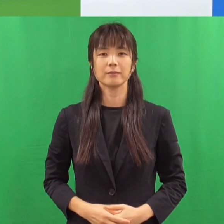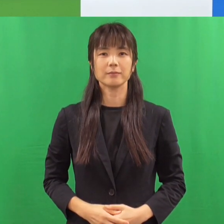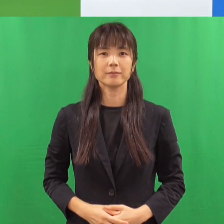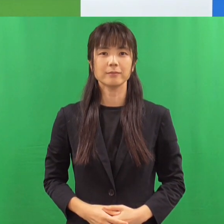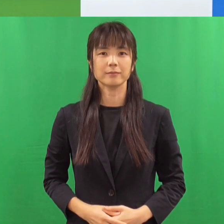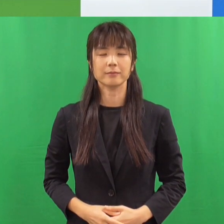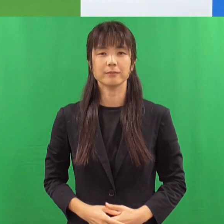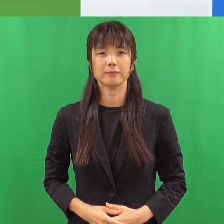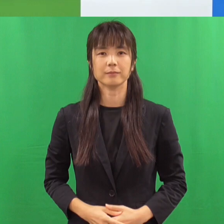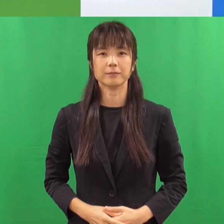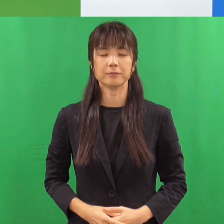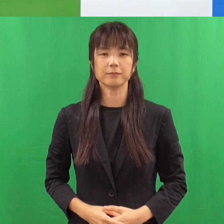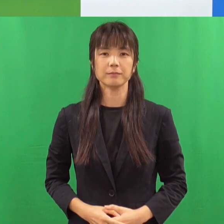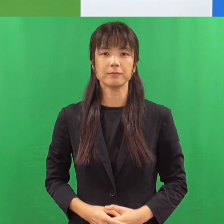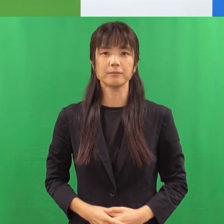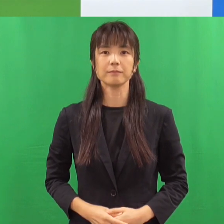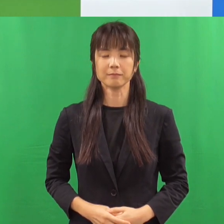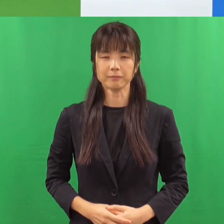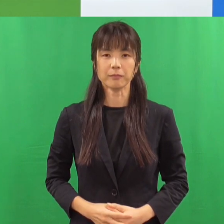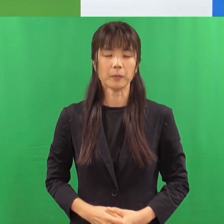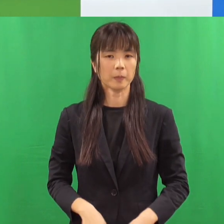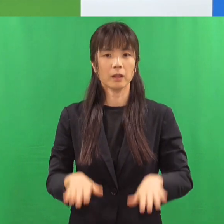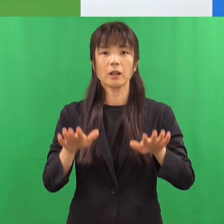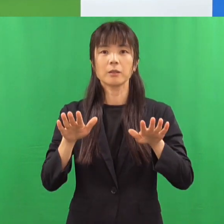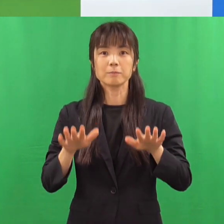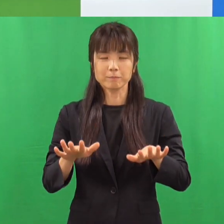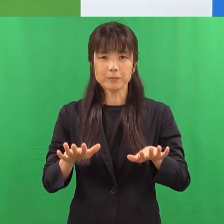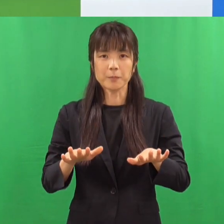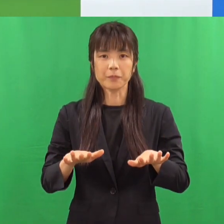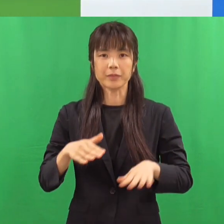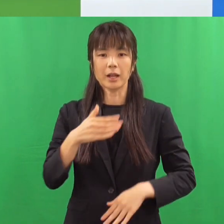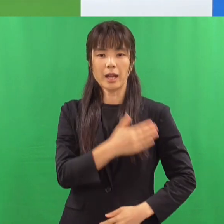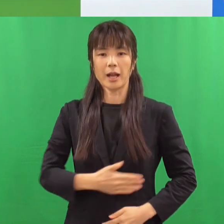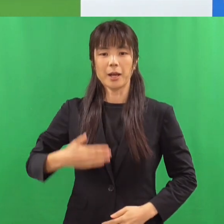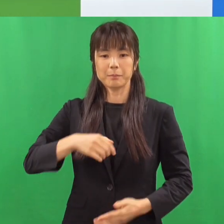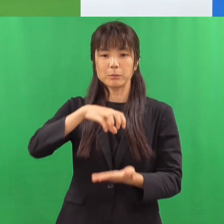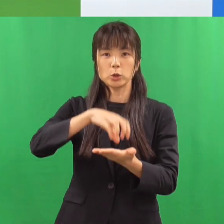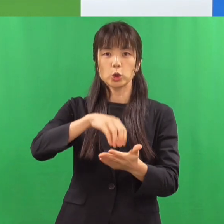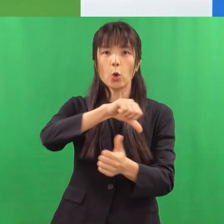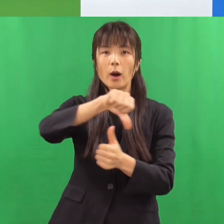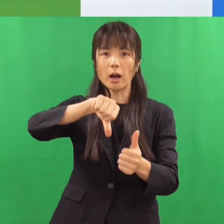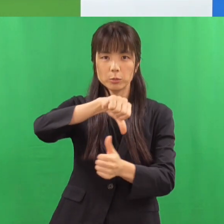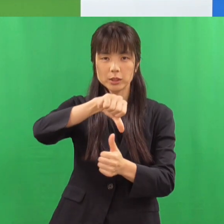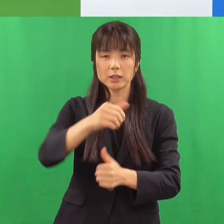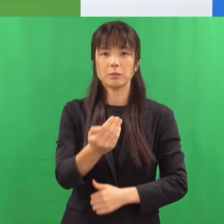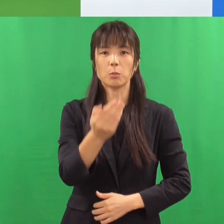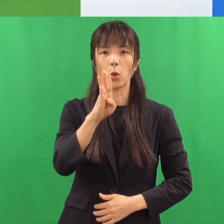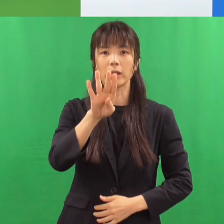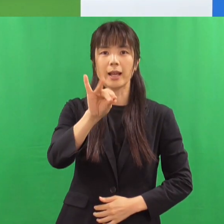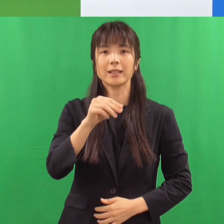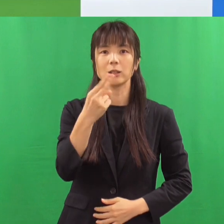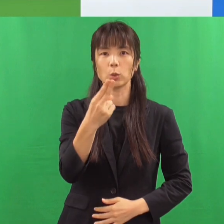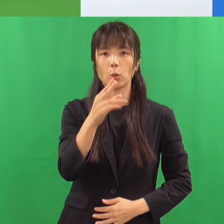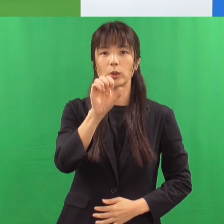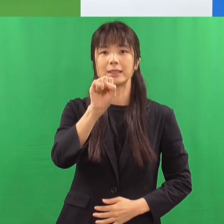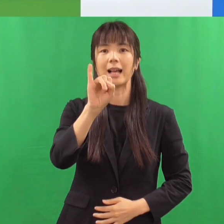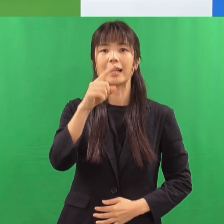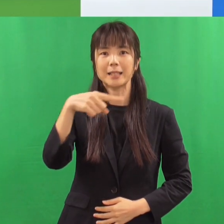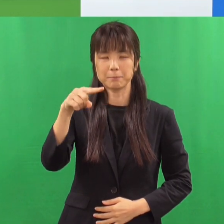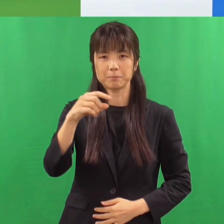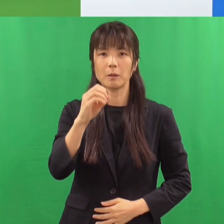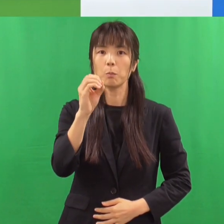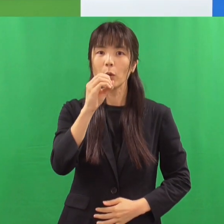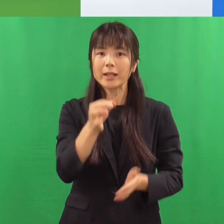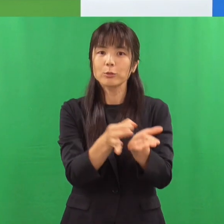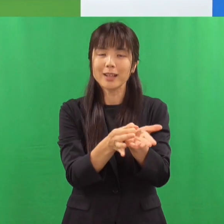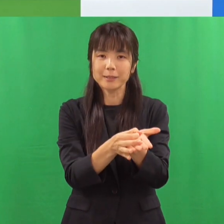願いいたします。 はい、この度デジタル身分証アプリポケットサインのミニアプリとして新たに宮